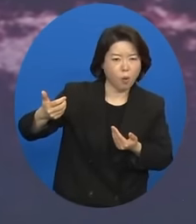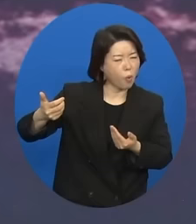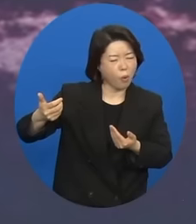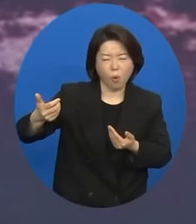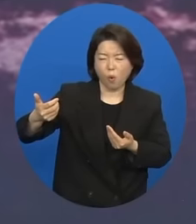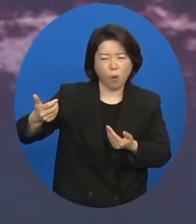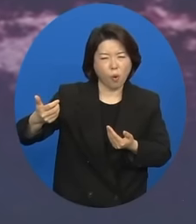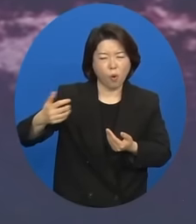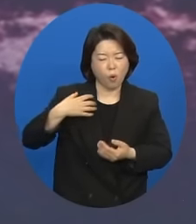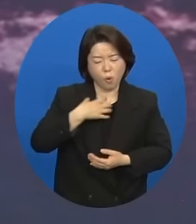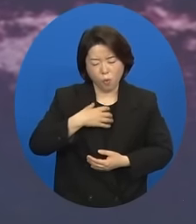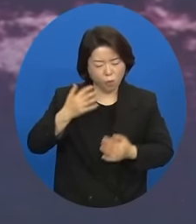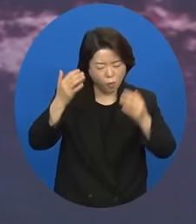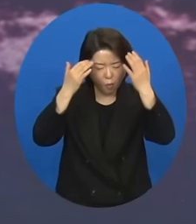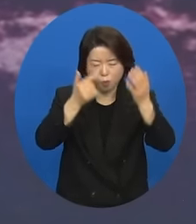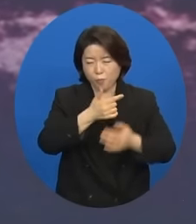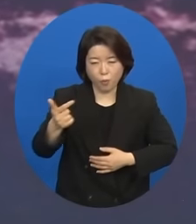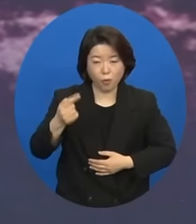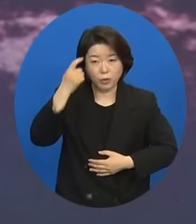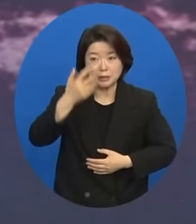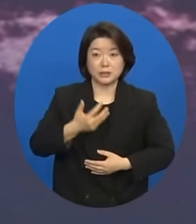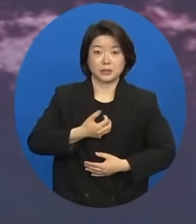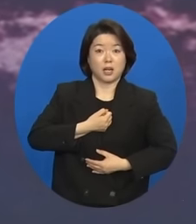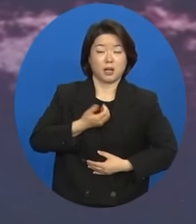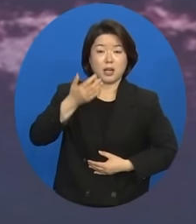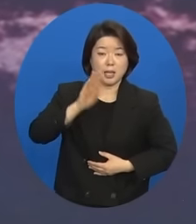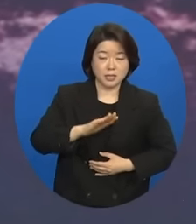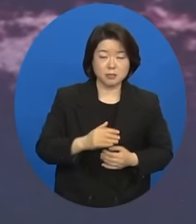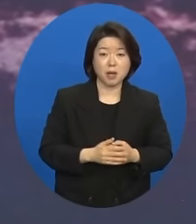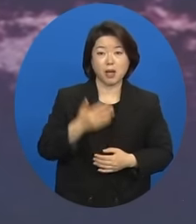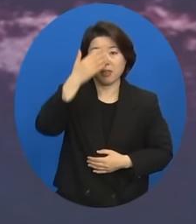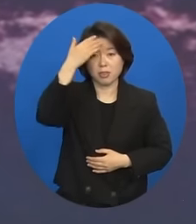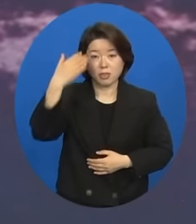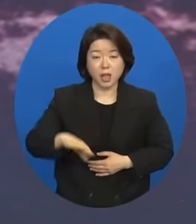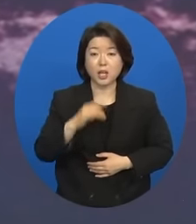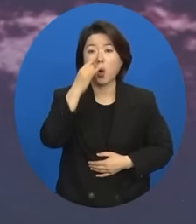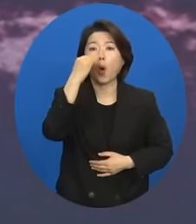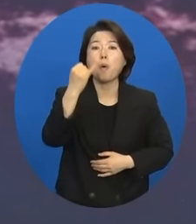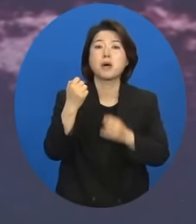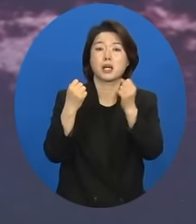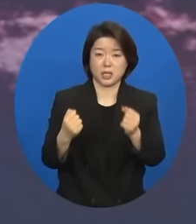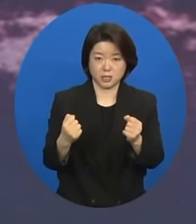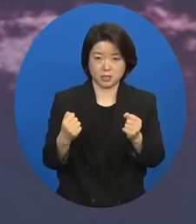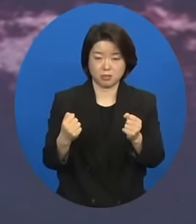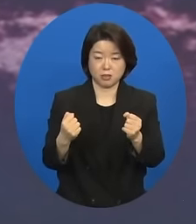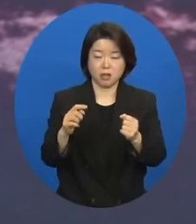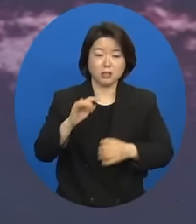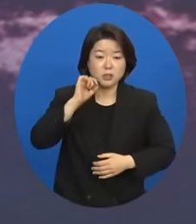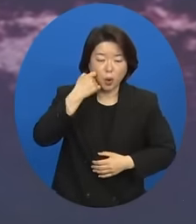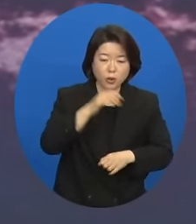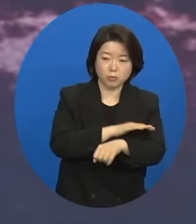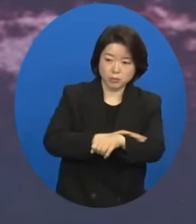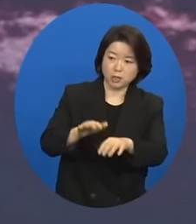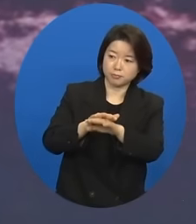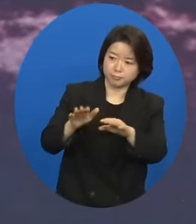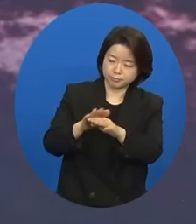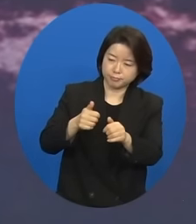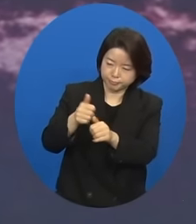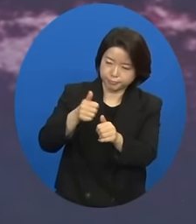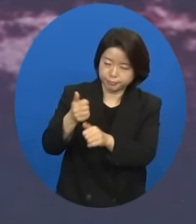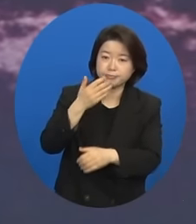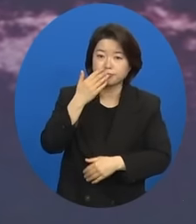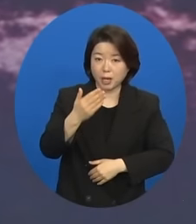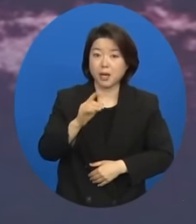고통입니다 너무나 큰 충격이 있었지만 어머니가 계셔서 그 어려움을 잘 극복할 수 있었다라고 말씀을